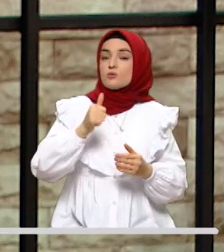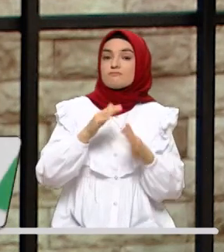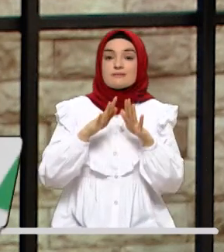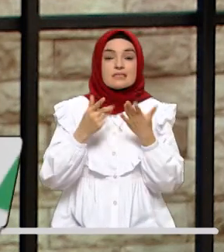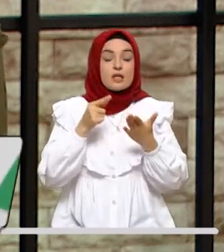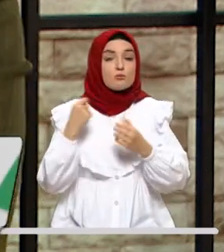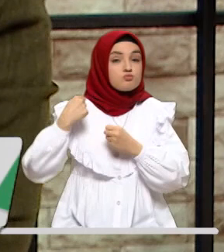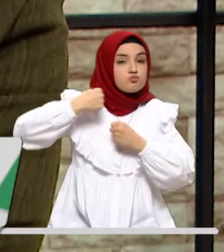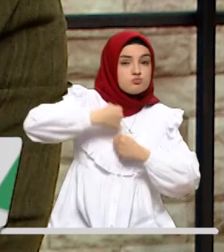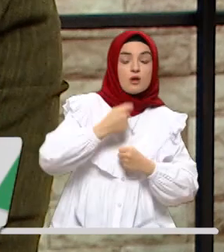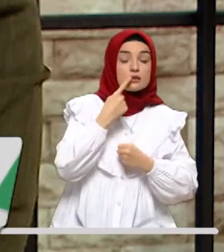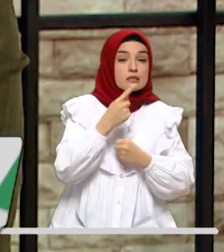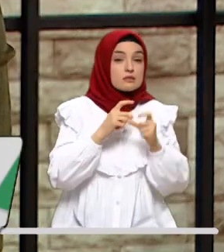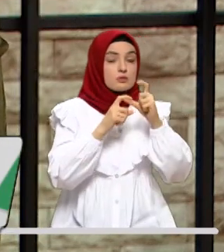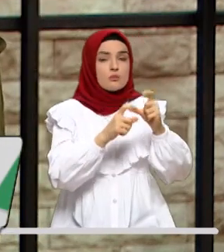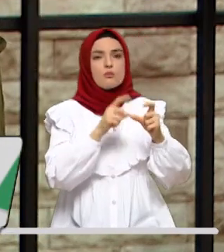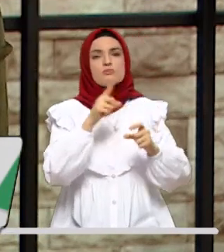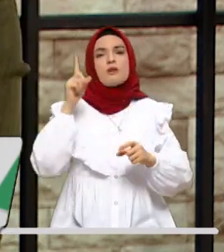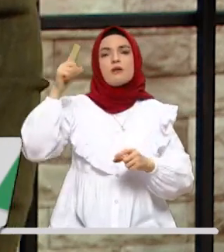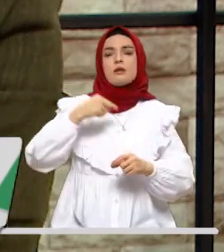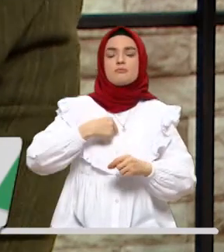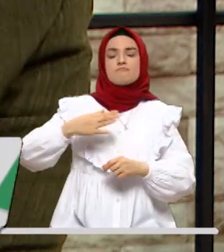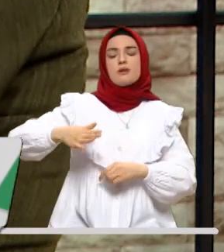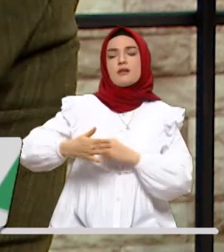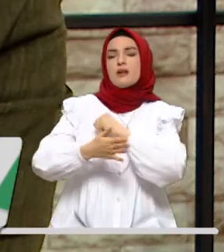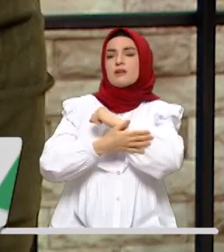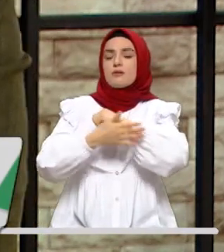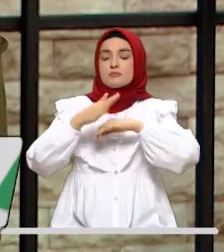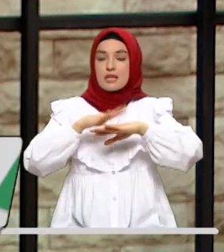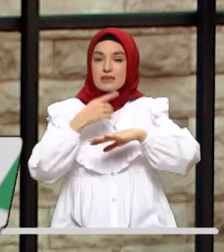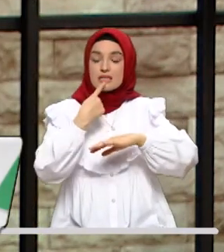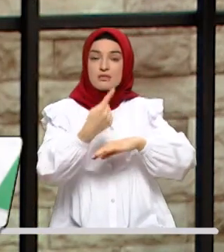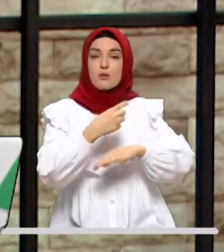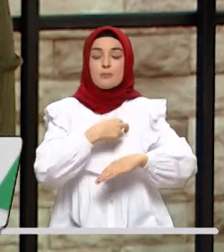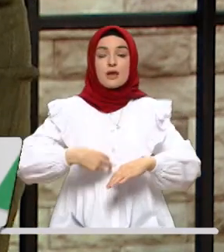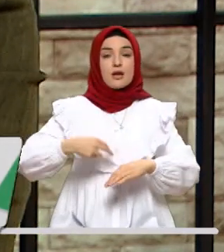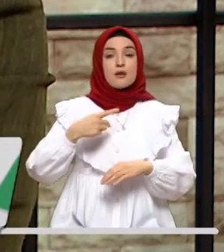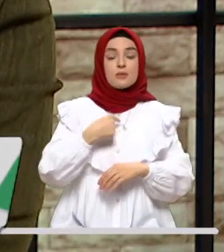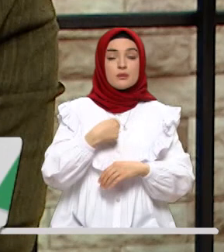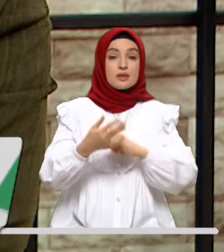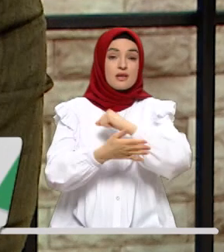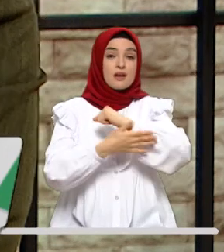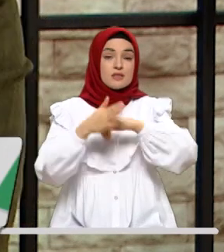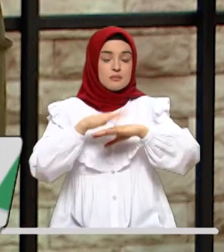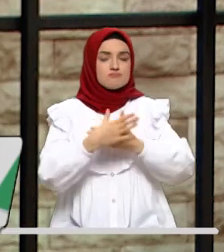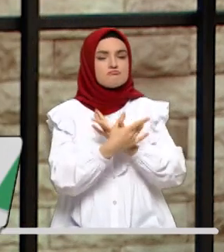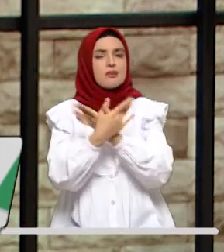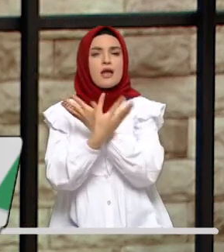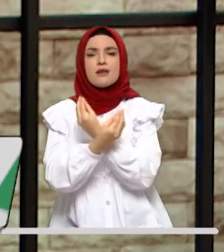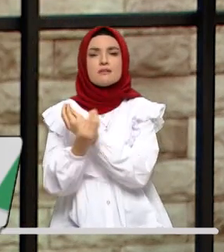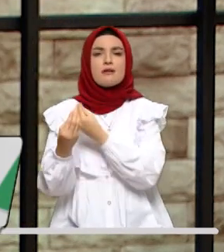bu topu kaldırdın? O gün Allah bana yardım etti. O gün Hazreti Peygamber bana yardım etti. O gün melekler bana yardım